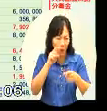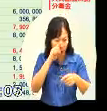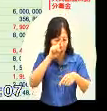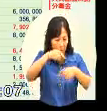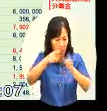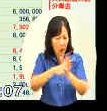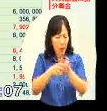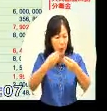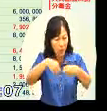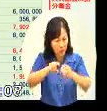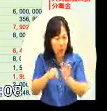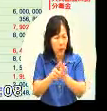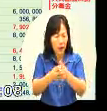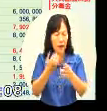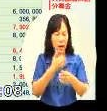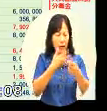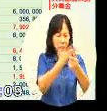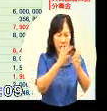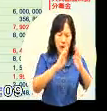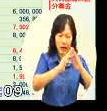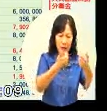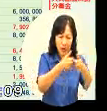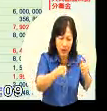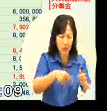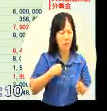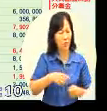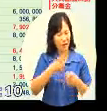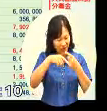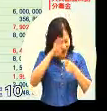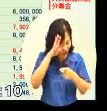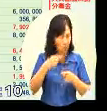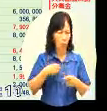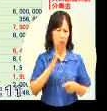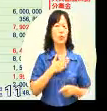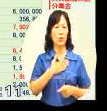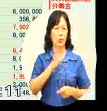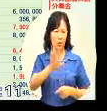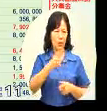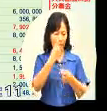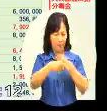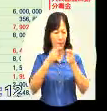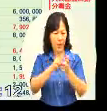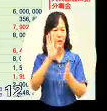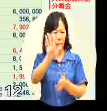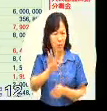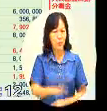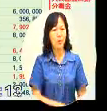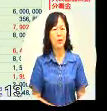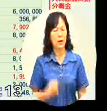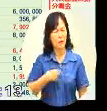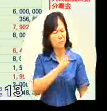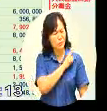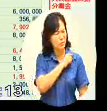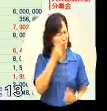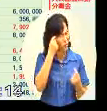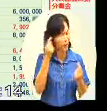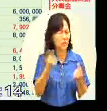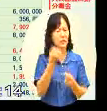可不可以送给议员？很抱歉呐、啊，本人都有拿到，而且每一年都在拿啊。我现在想一想，好像违法